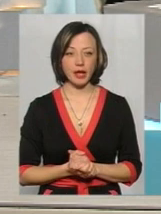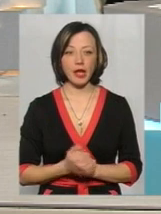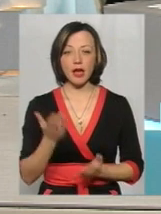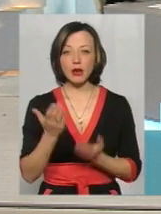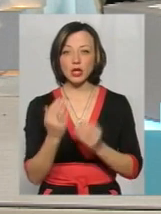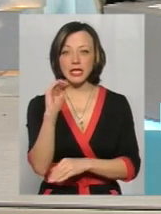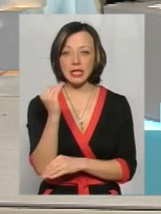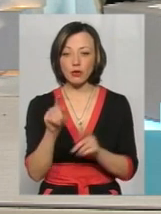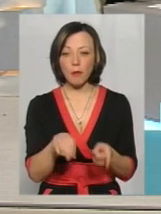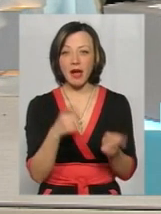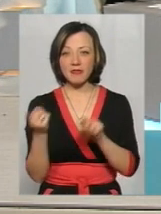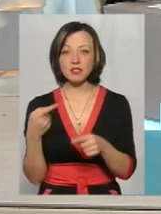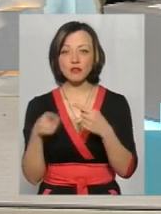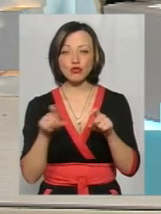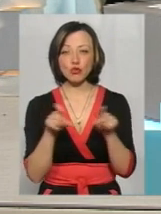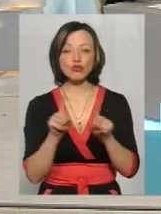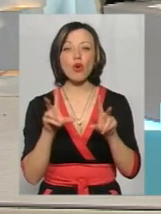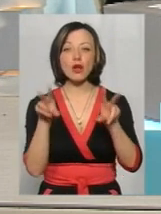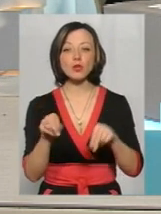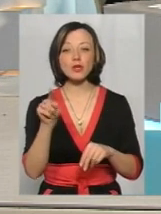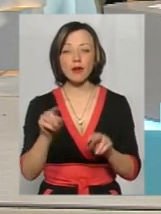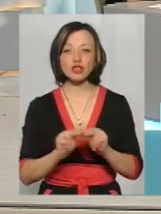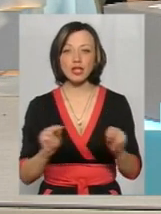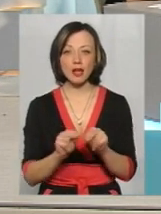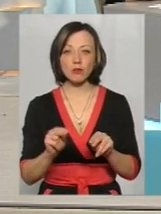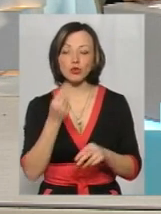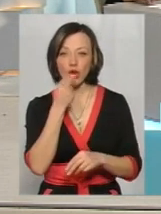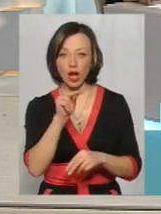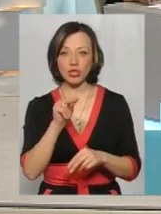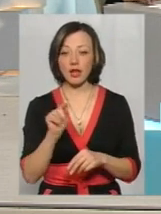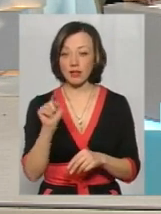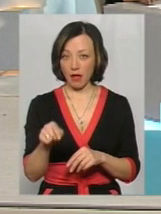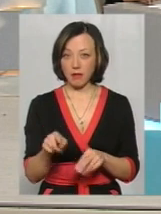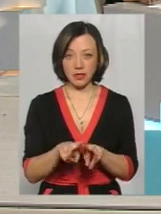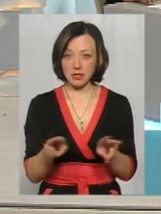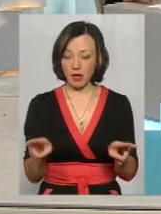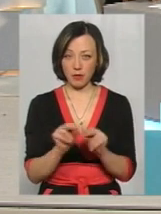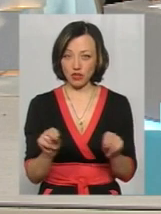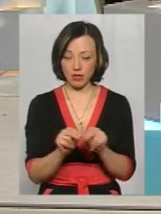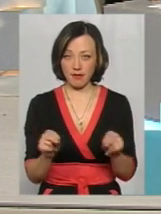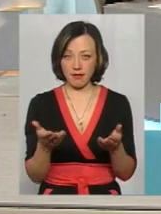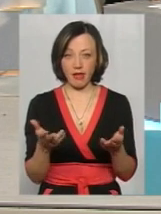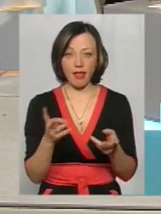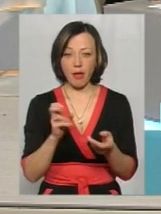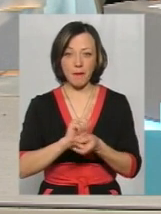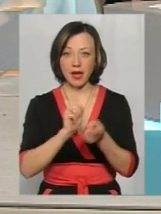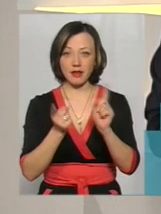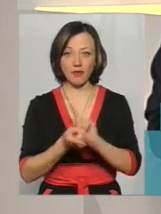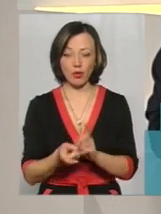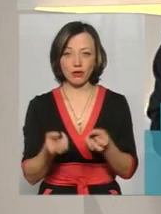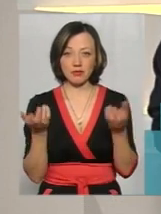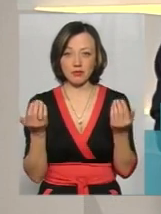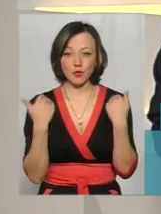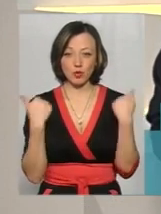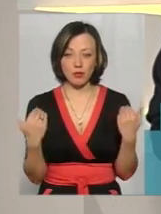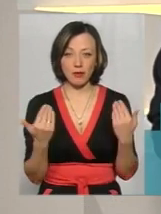дитину перевести в іншу школу, що гарантує, що там вчителі будуть вчити краще? Адже там же ж ті самі вчителі, вони не перетворюються в суперменів